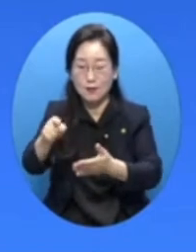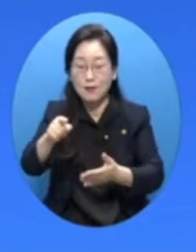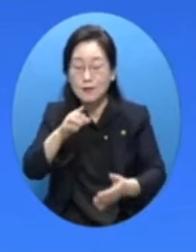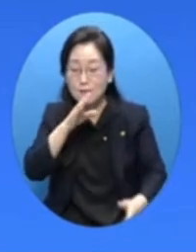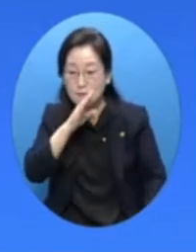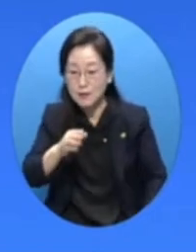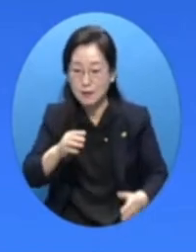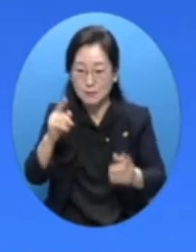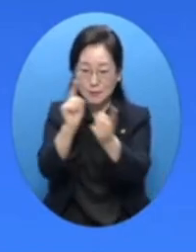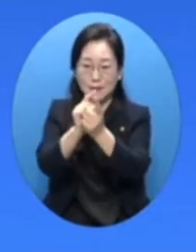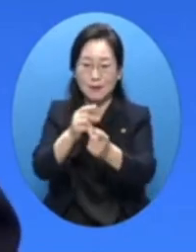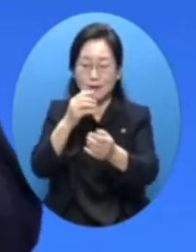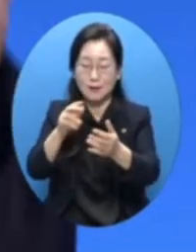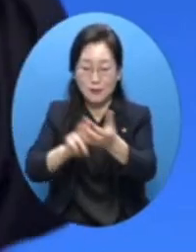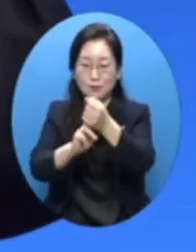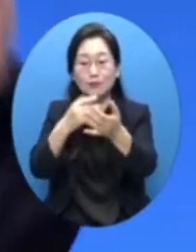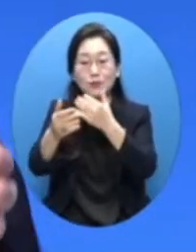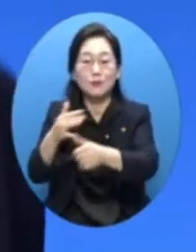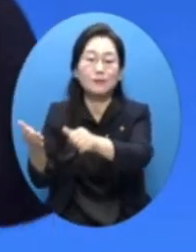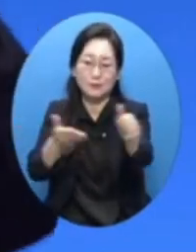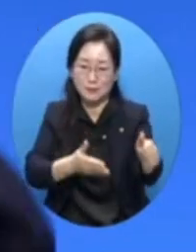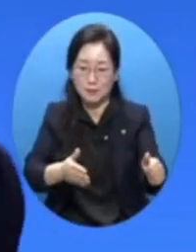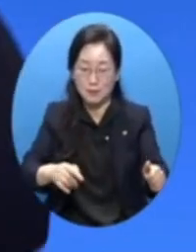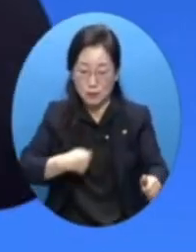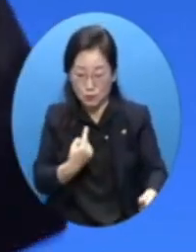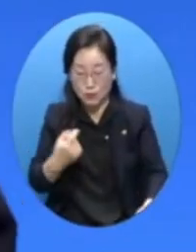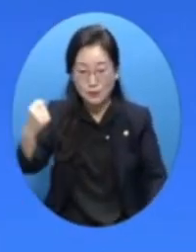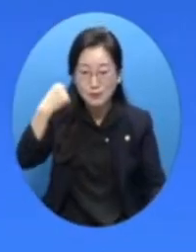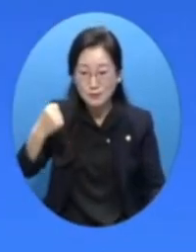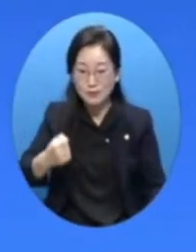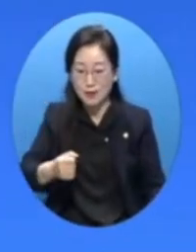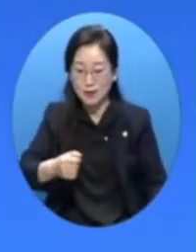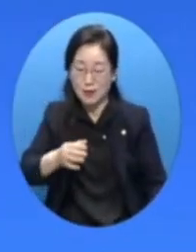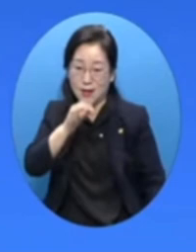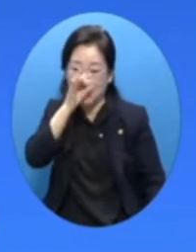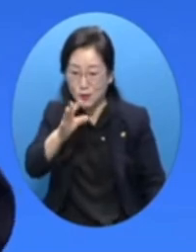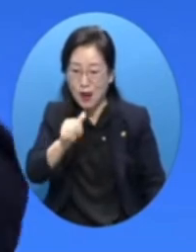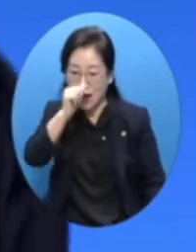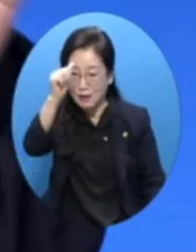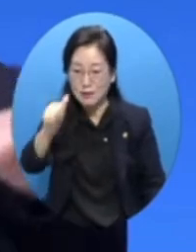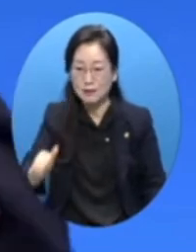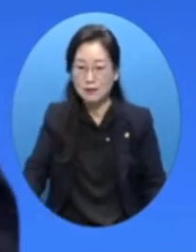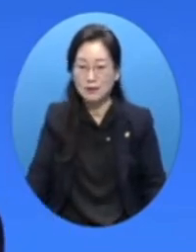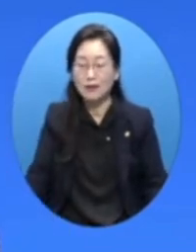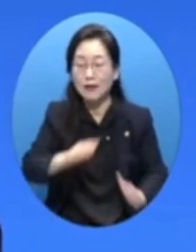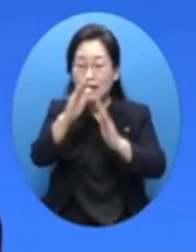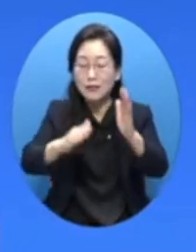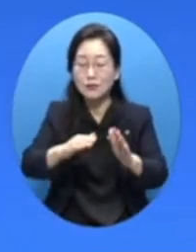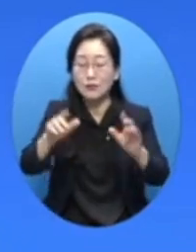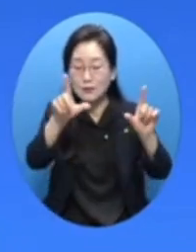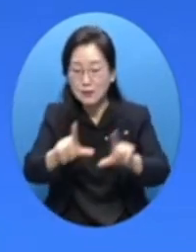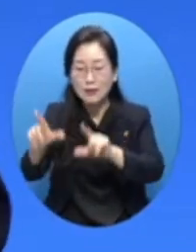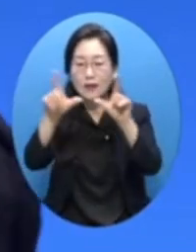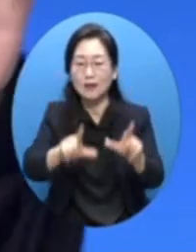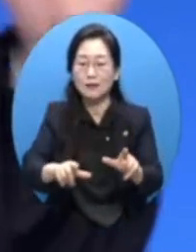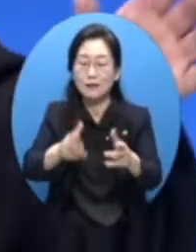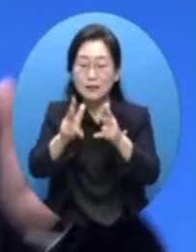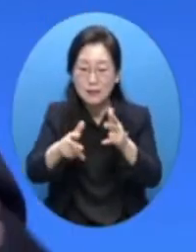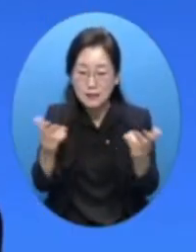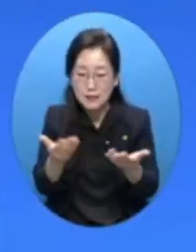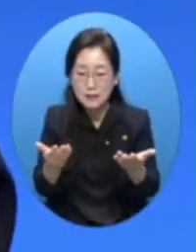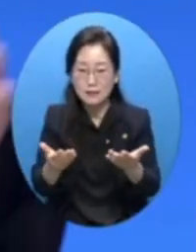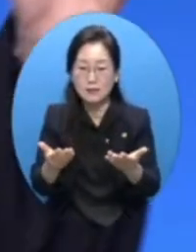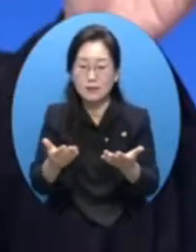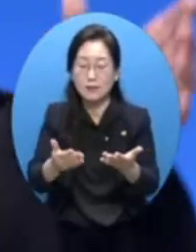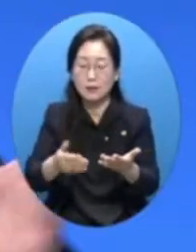기적을 체험하시길 바랍니다. 여러분, 여러분 스스로 힘으로 절대 해결하지 못합니다. 여러분 가정의 문제, 생활의 문제, 직장의 문제, 사회의